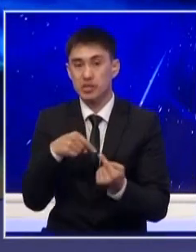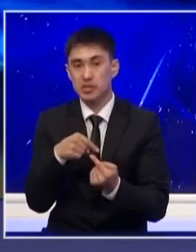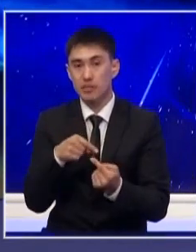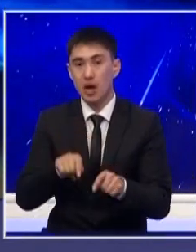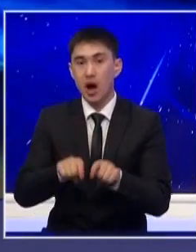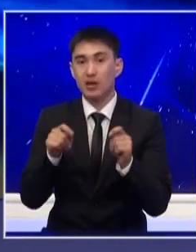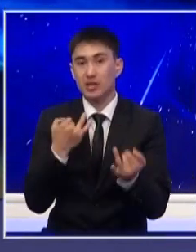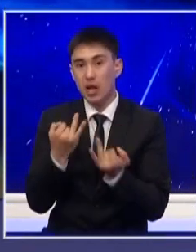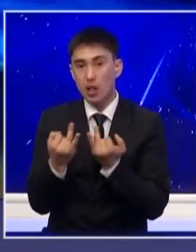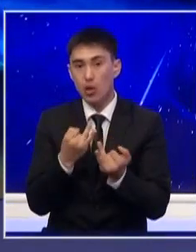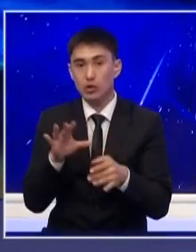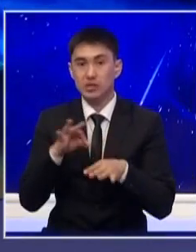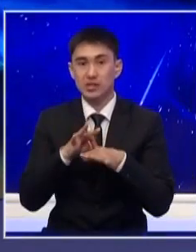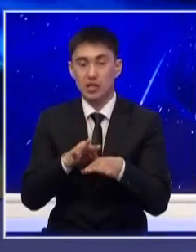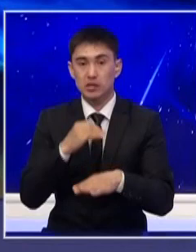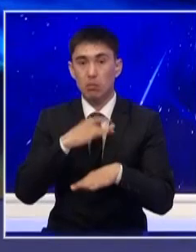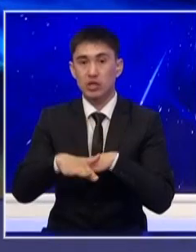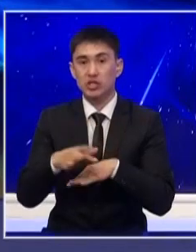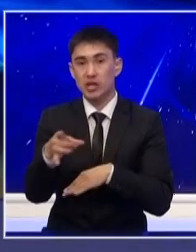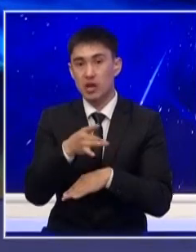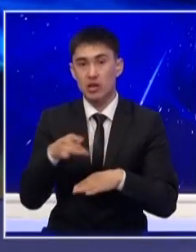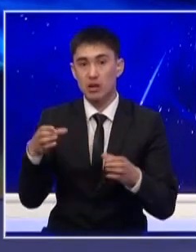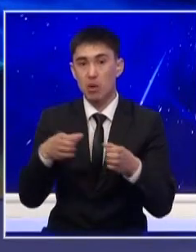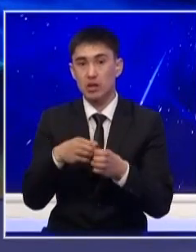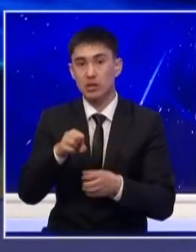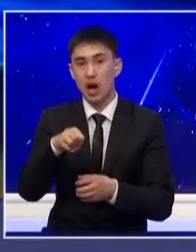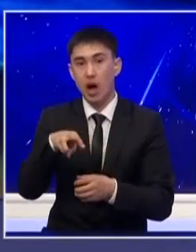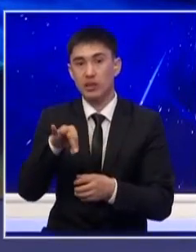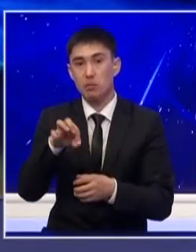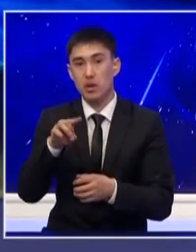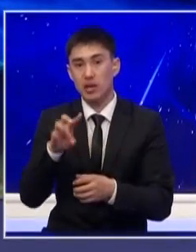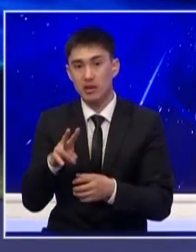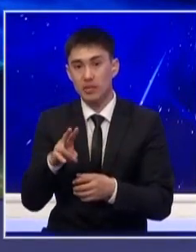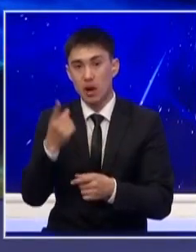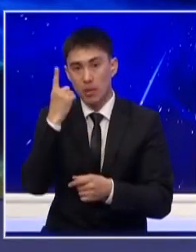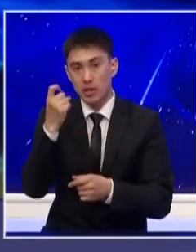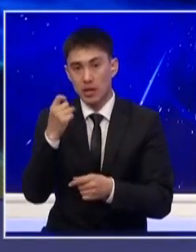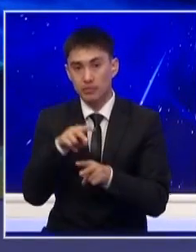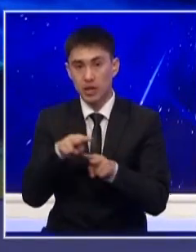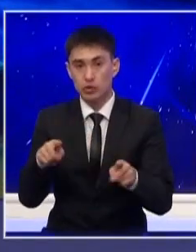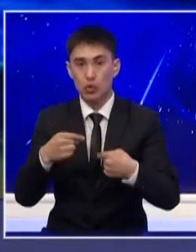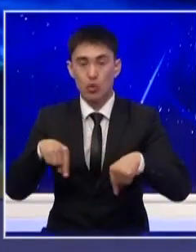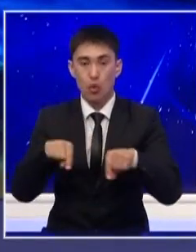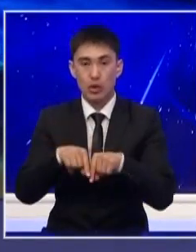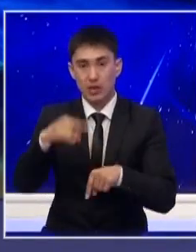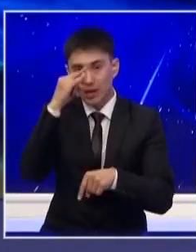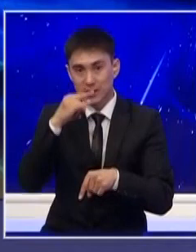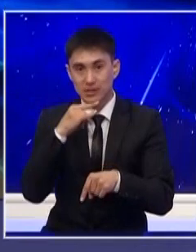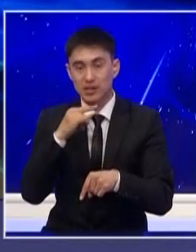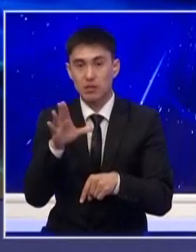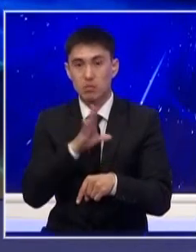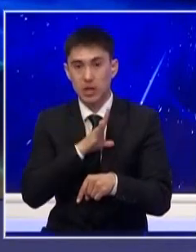бизнеса. Открытый диалог состоялся на площадке региональной палаты предпринимателей «Атамикен». По данным надзорного